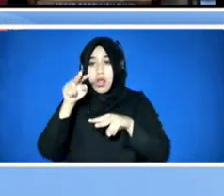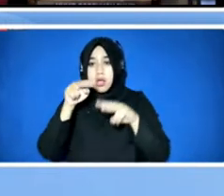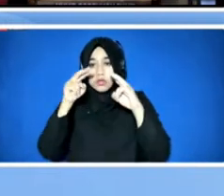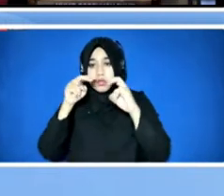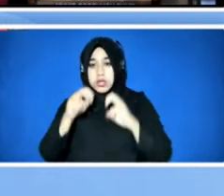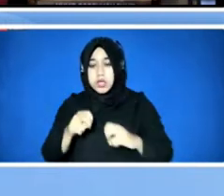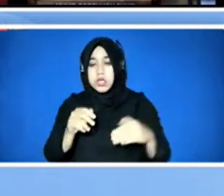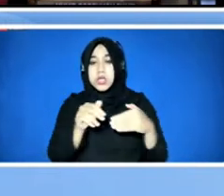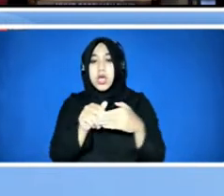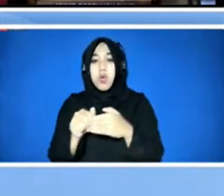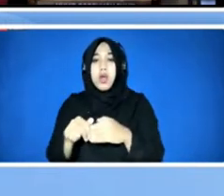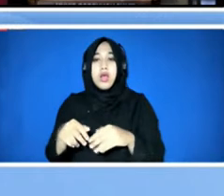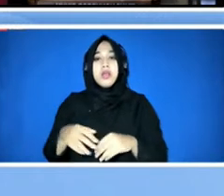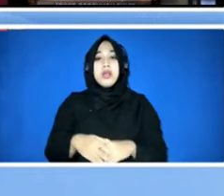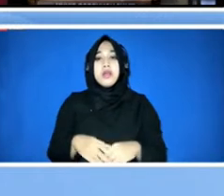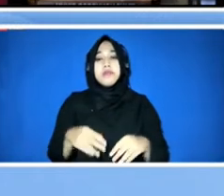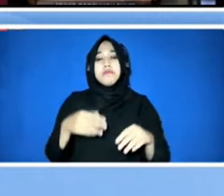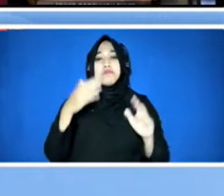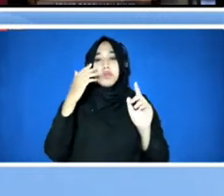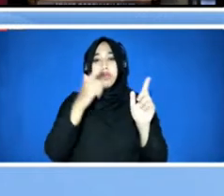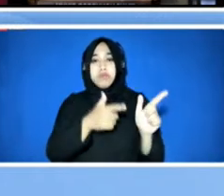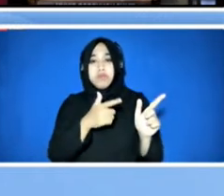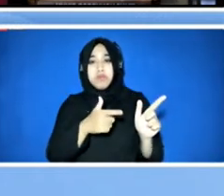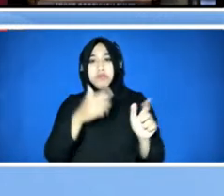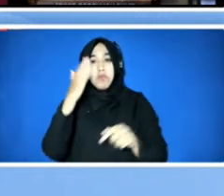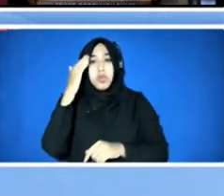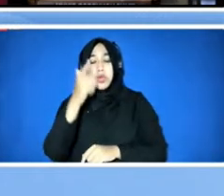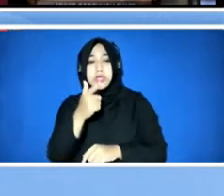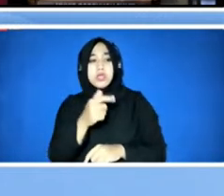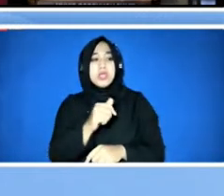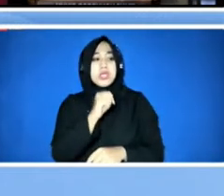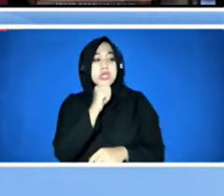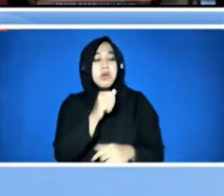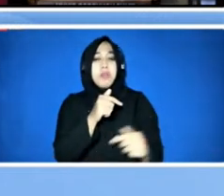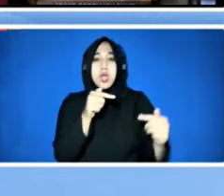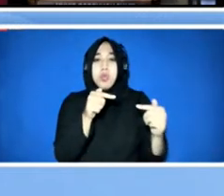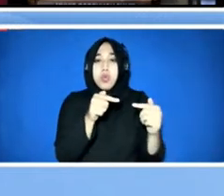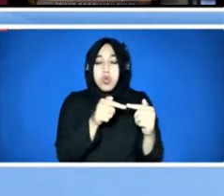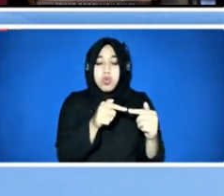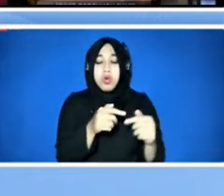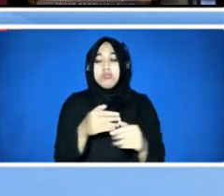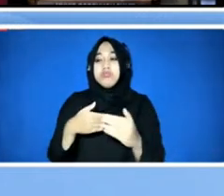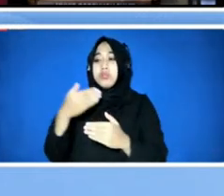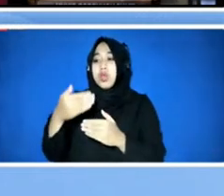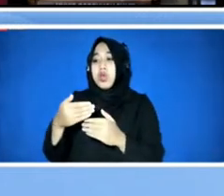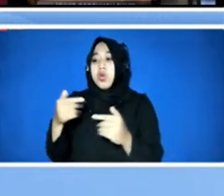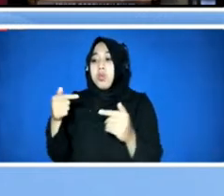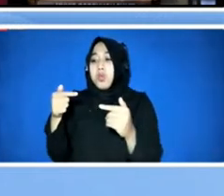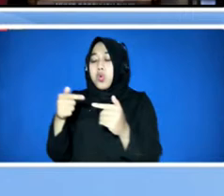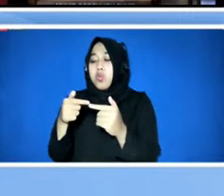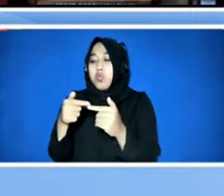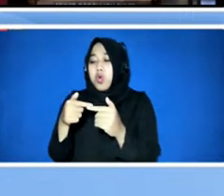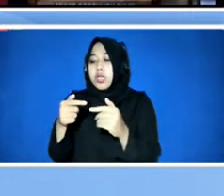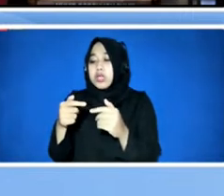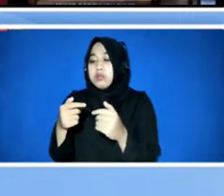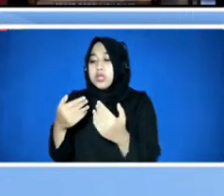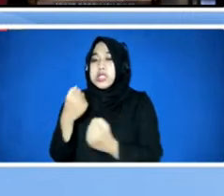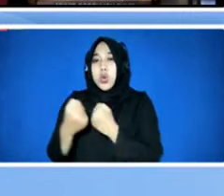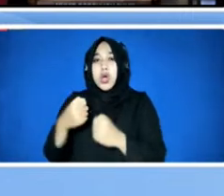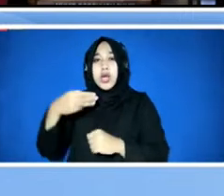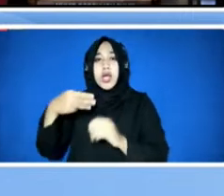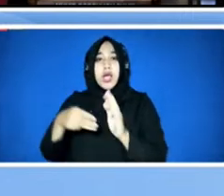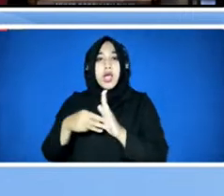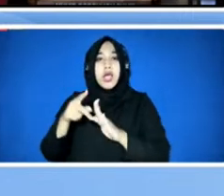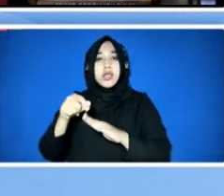dan Kapolres. Mereka akan ngecek kontak eratnya siapa. Kemudian kontak eratnya itu akan dilakukan entry test, di